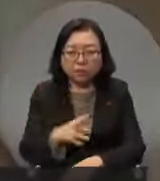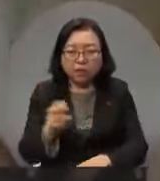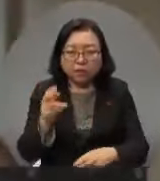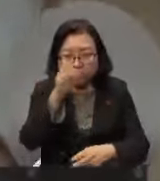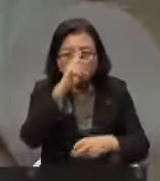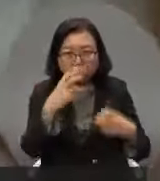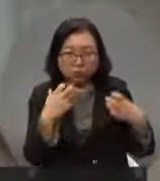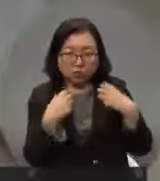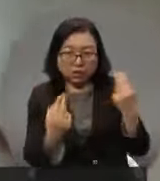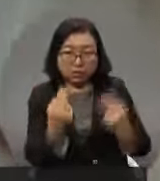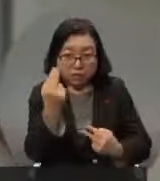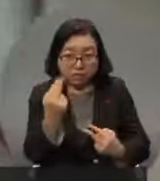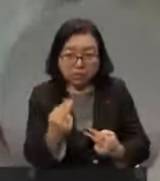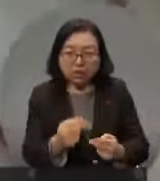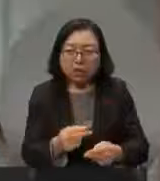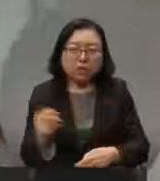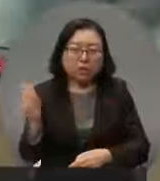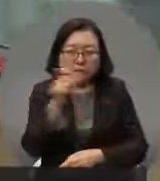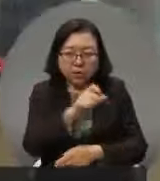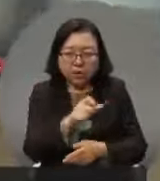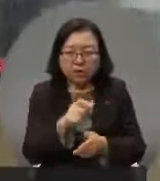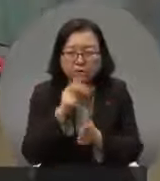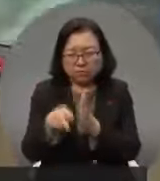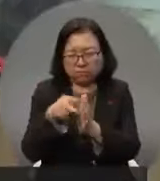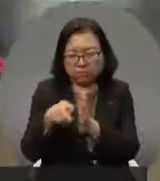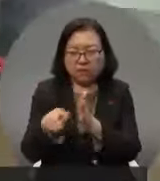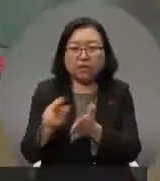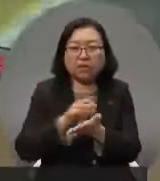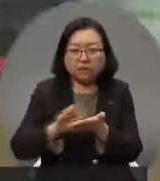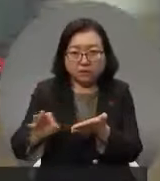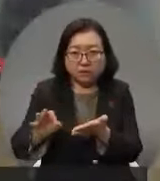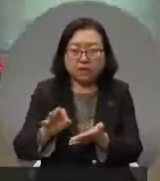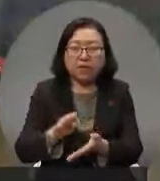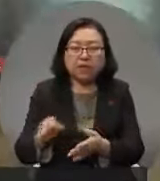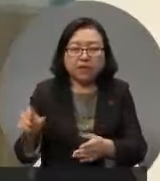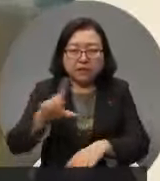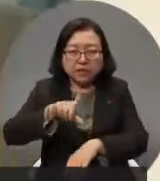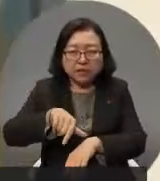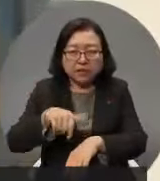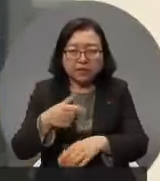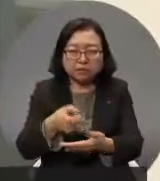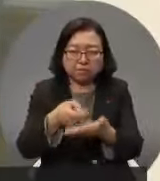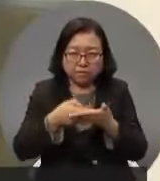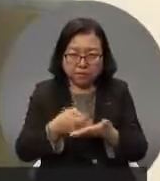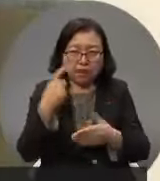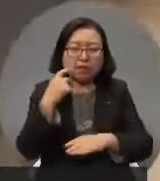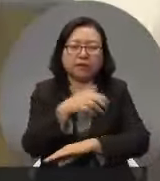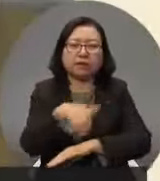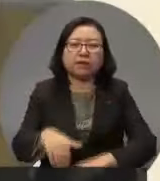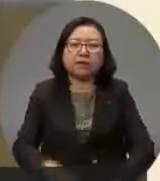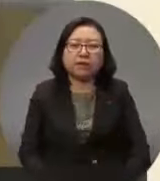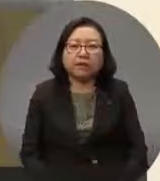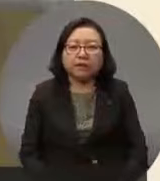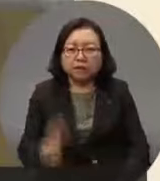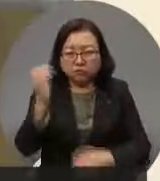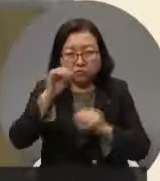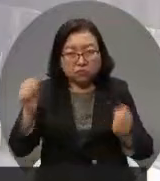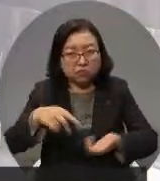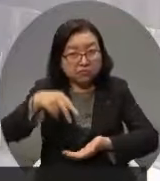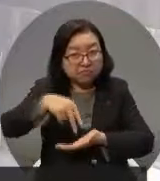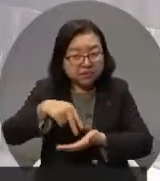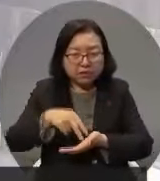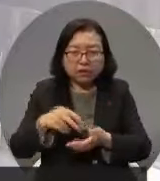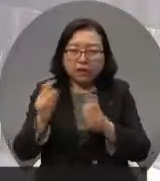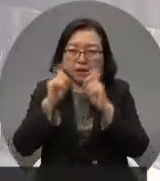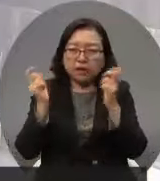70km 더 빠른 급행열차를 투입해 오가는 시간을 더 줄일 예정입니다 충북 입장에선 민간